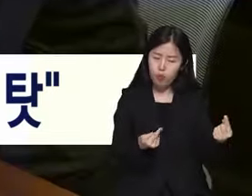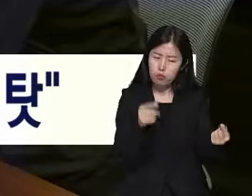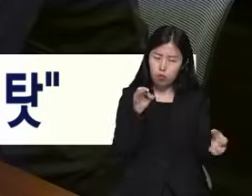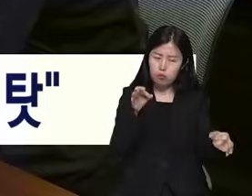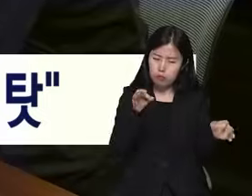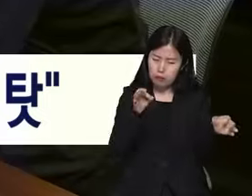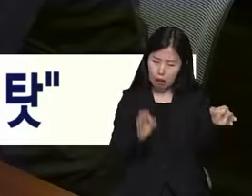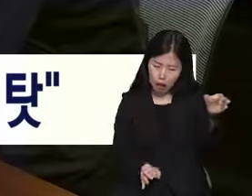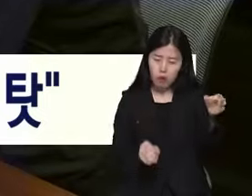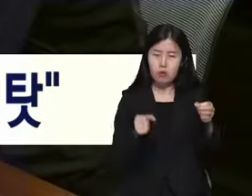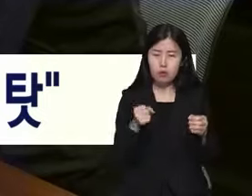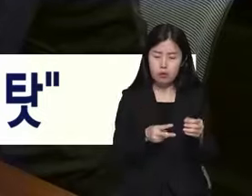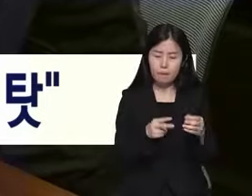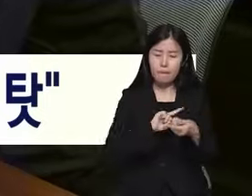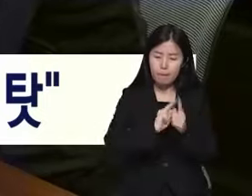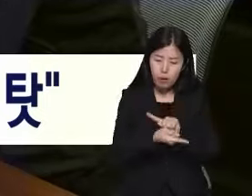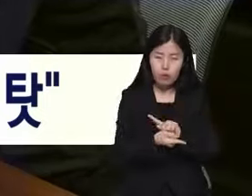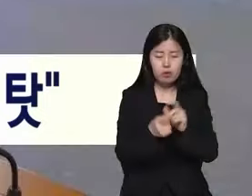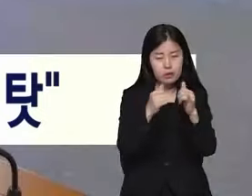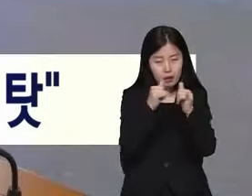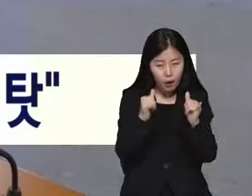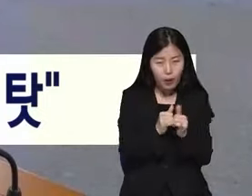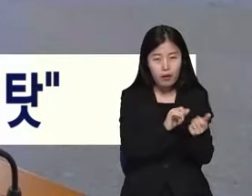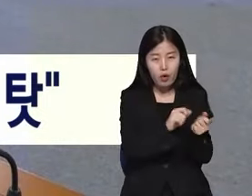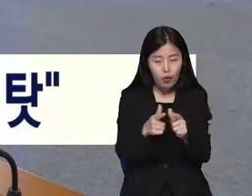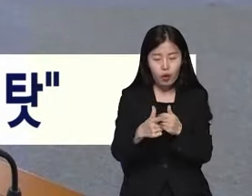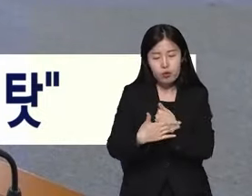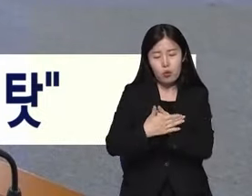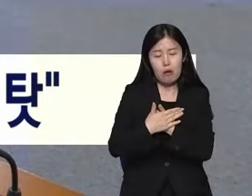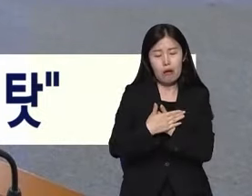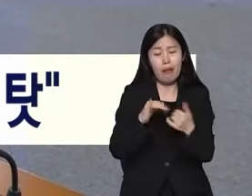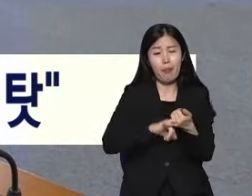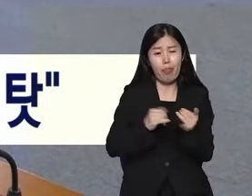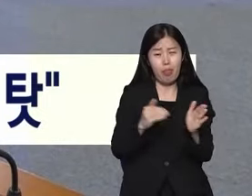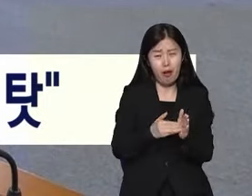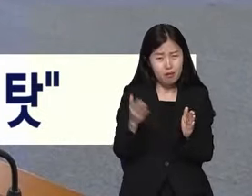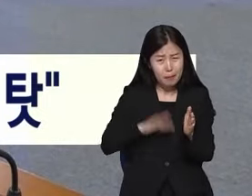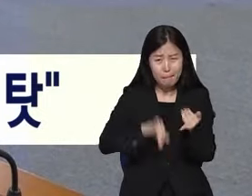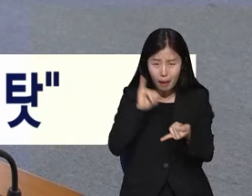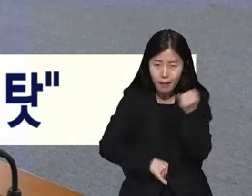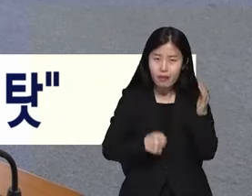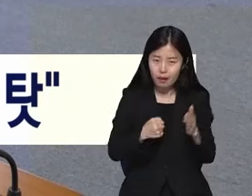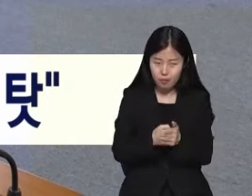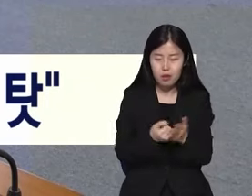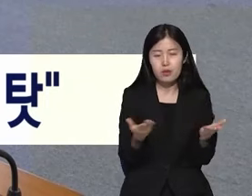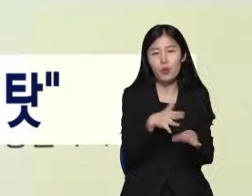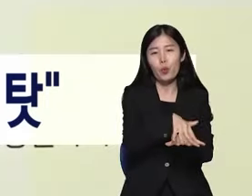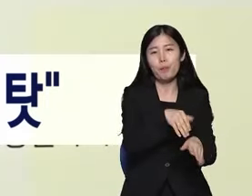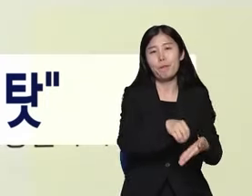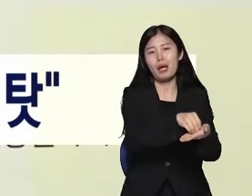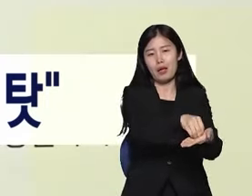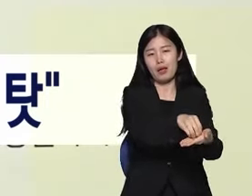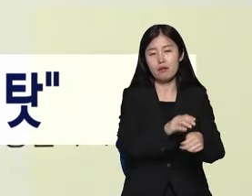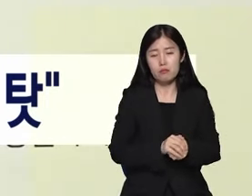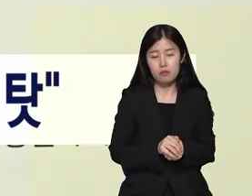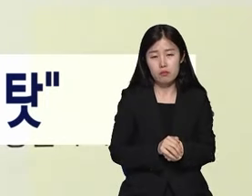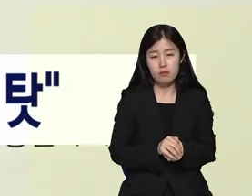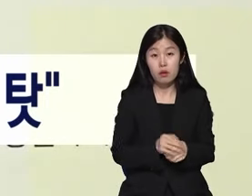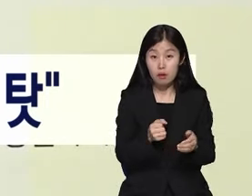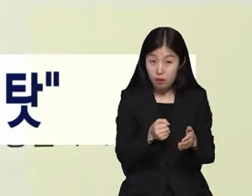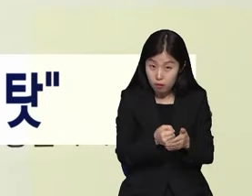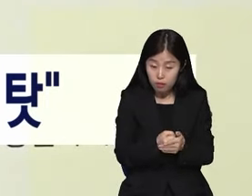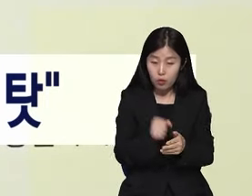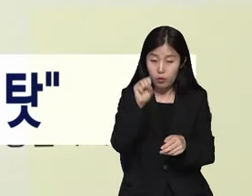사회적 임금으로 보완하기로 했지만 실효성이 없었다며 그 결과 노조가 설립됐다고 분석했습니다. 그러면서 노조의